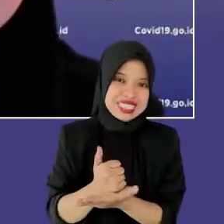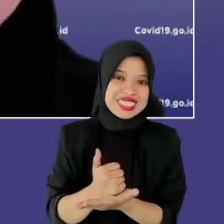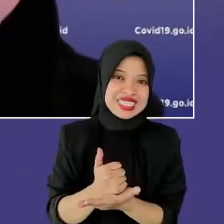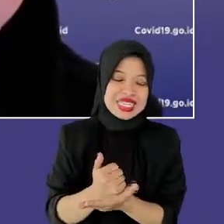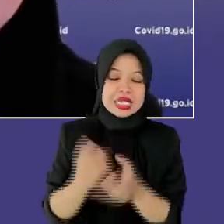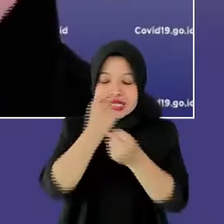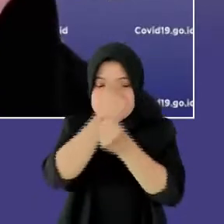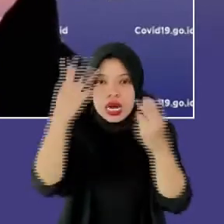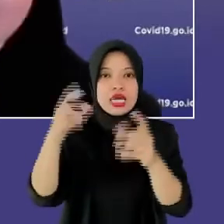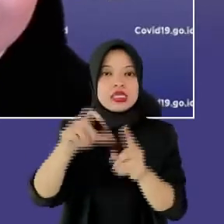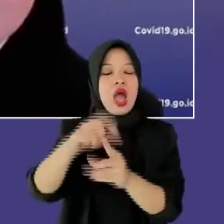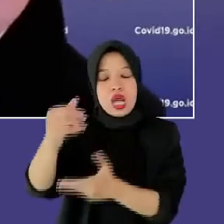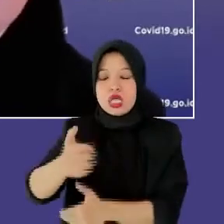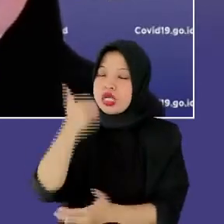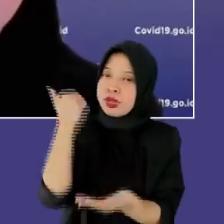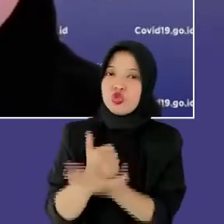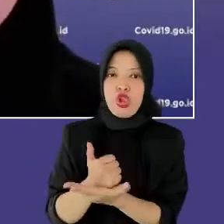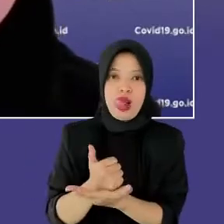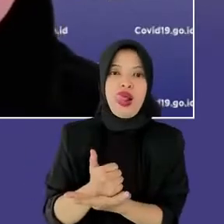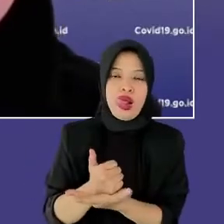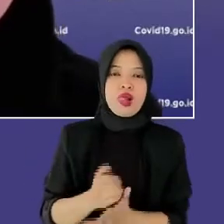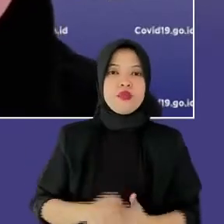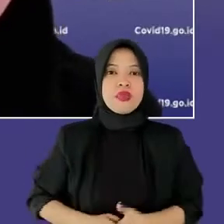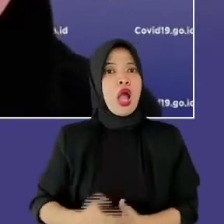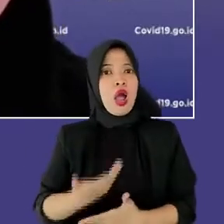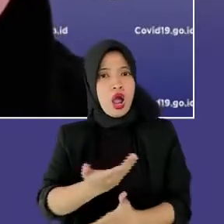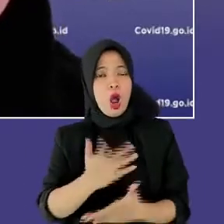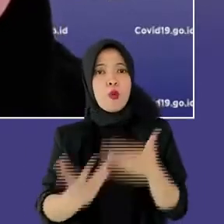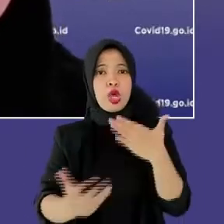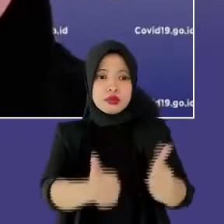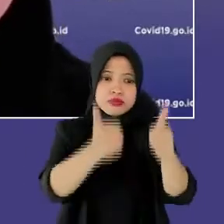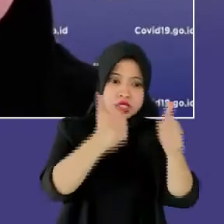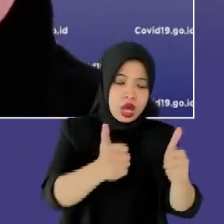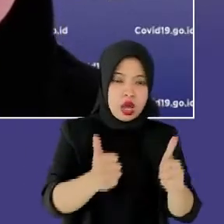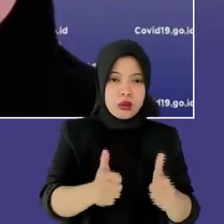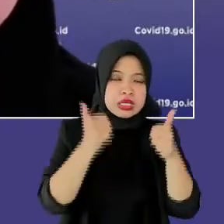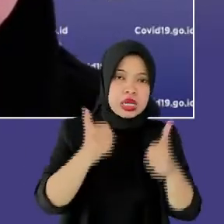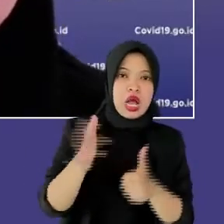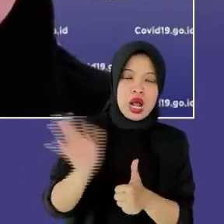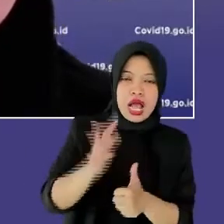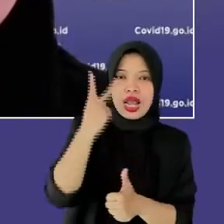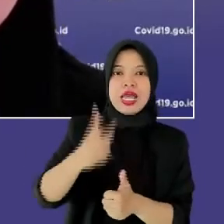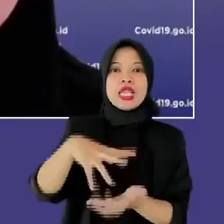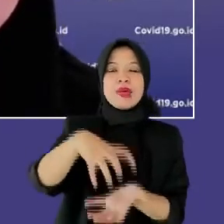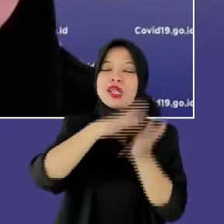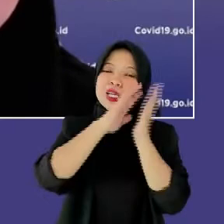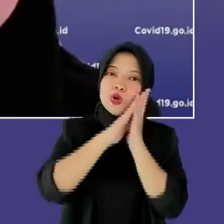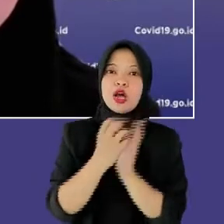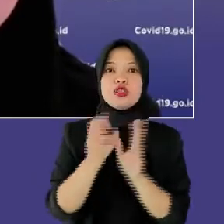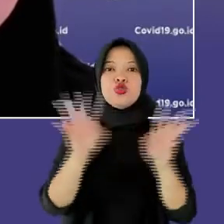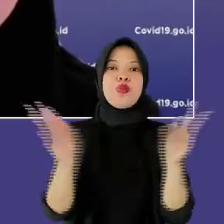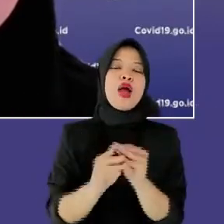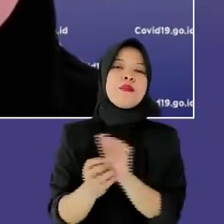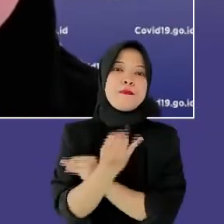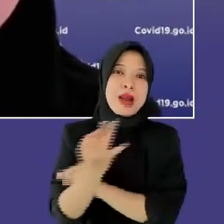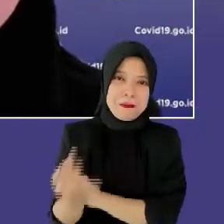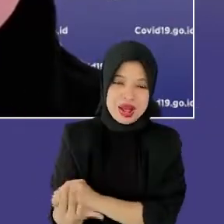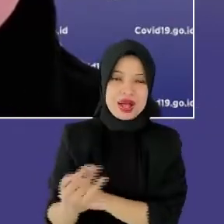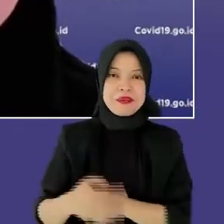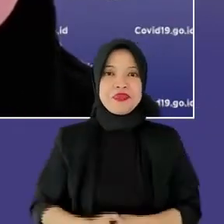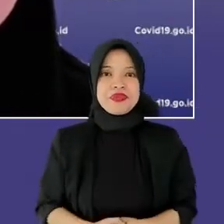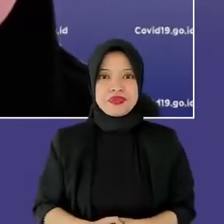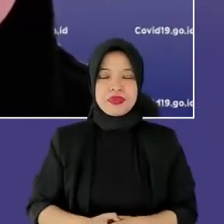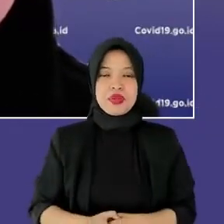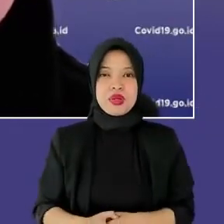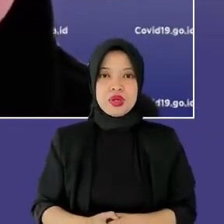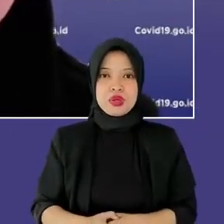angka bor itu jelas begitu sebetulnya. Jadi waktu bisa tertangani atau tidak, kita lihat dari angka bornya gitu. Dan memang